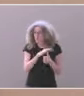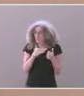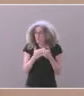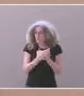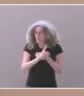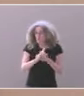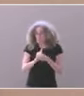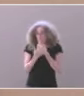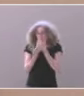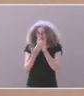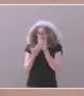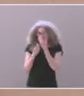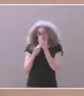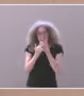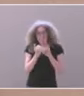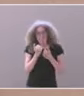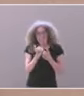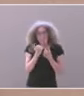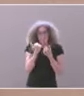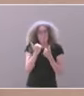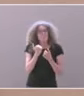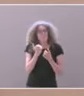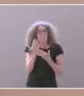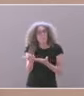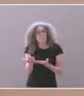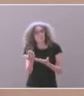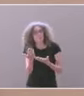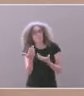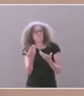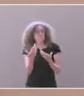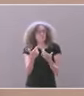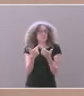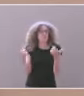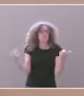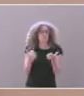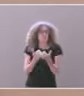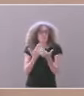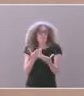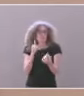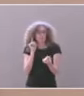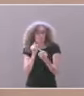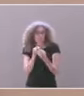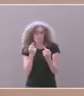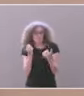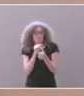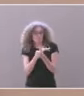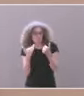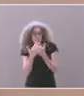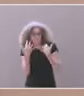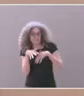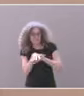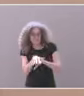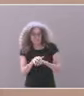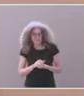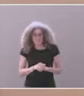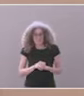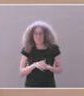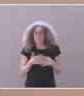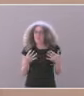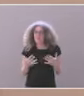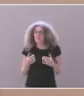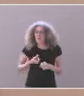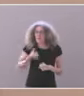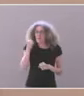une diversification de l'offre pour créer de la mixité sociale. Et la première opération de cette diversification, nous avons signé la